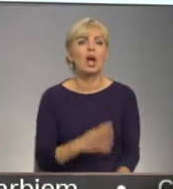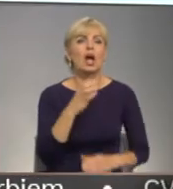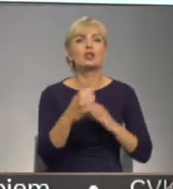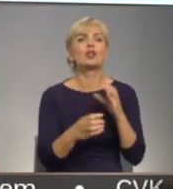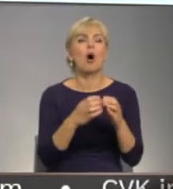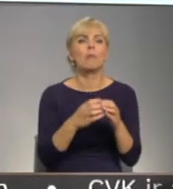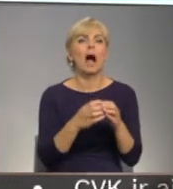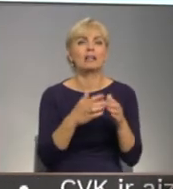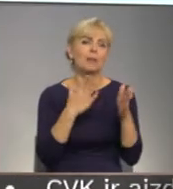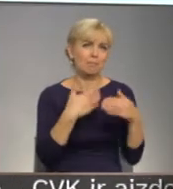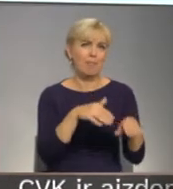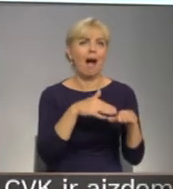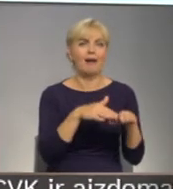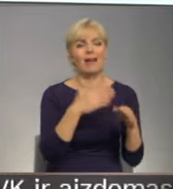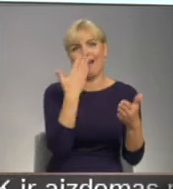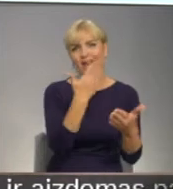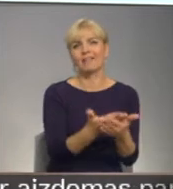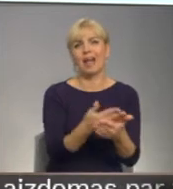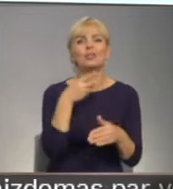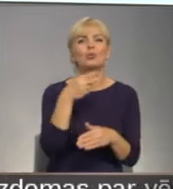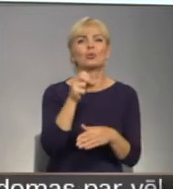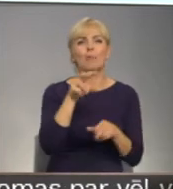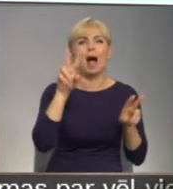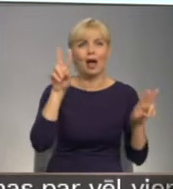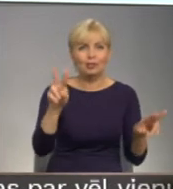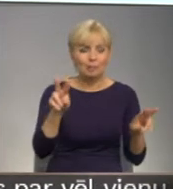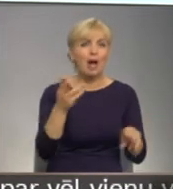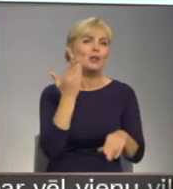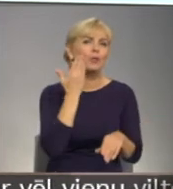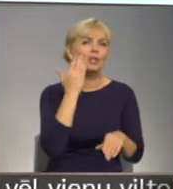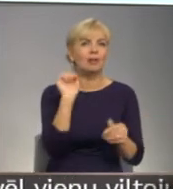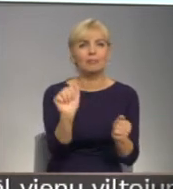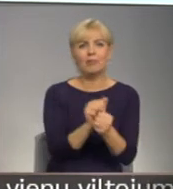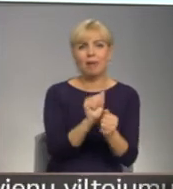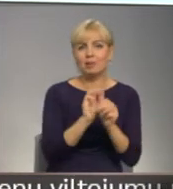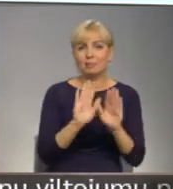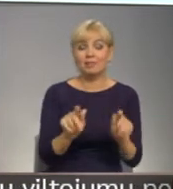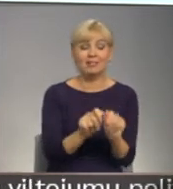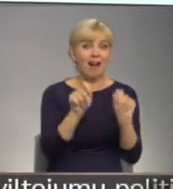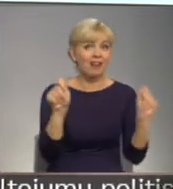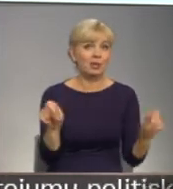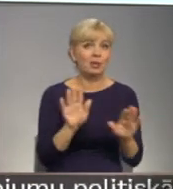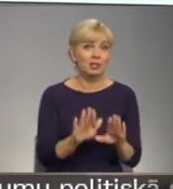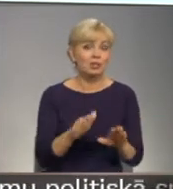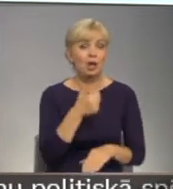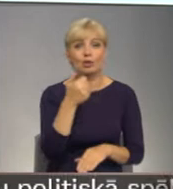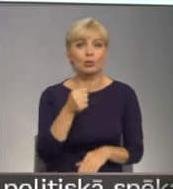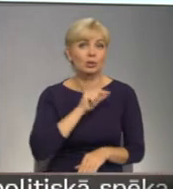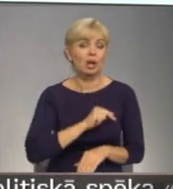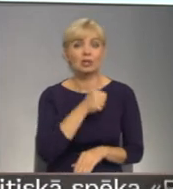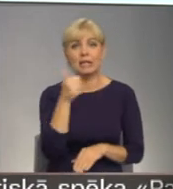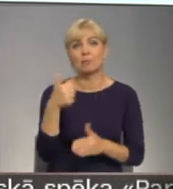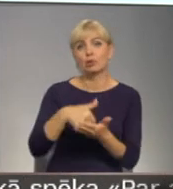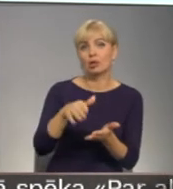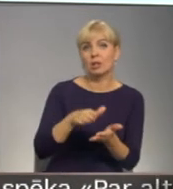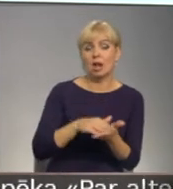Tomātu parāde 2018. Ar šādu nosaukumu Dabas muzejā atklāta izstāde, kuru šogad raksturo īpaša krāsu